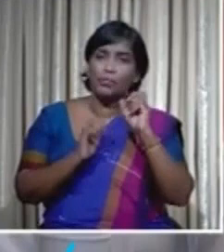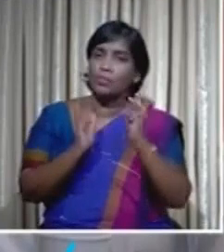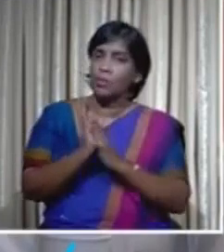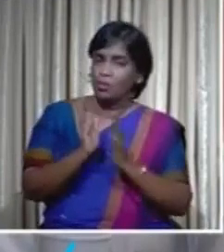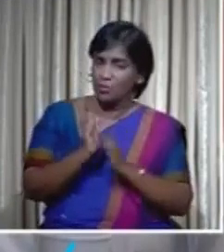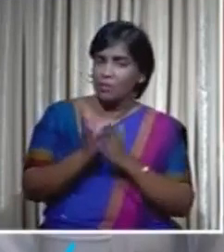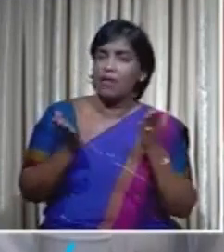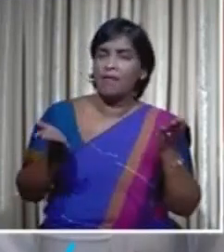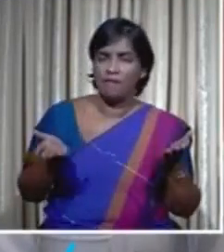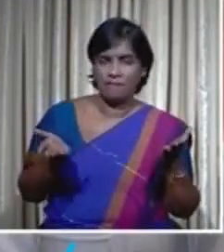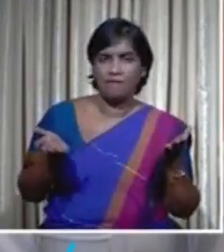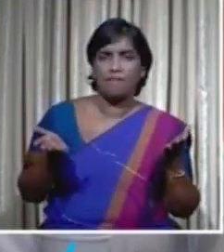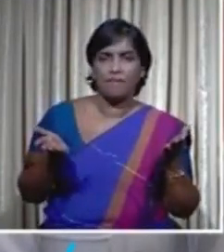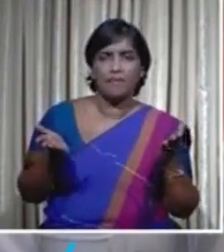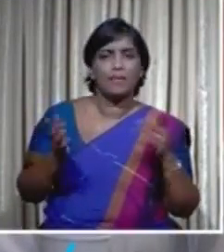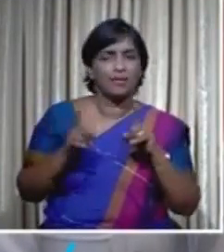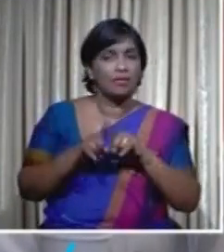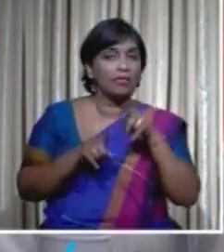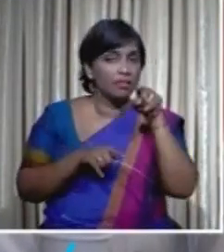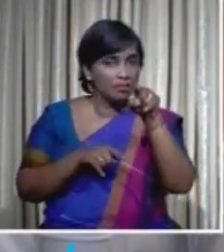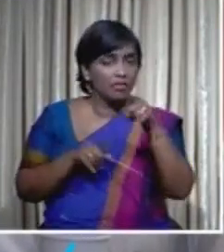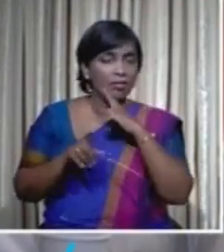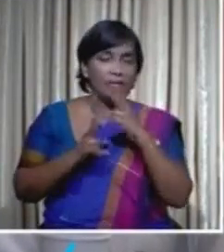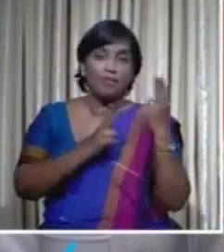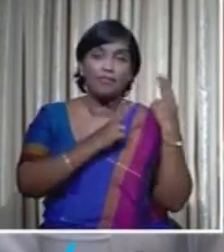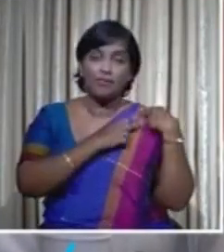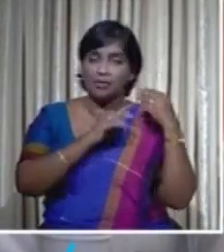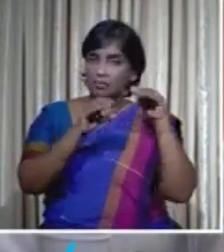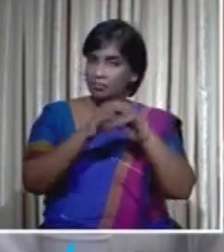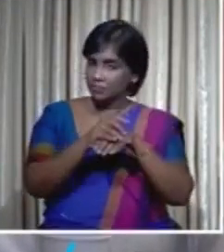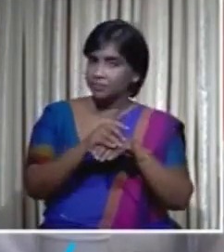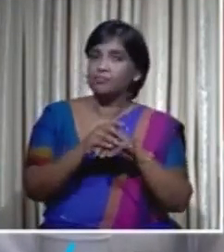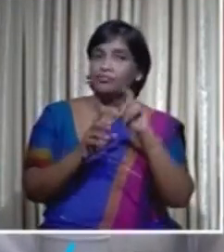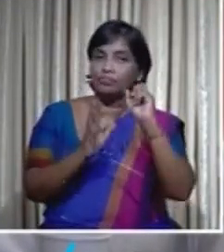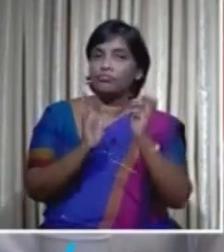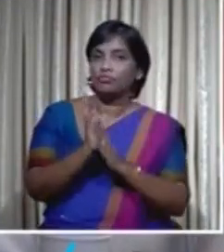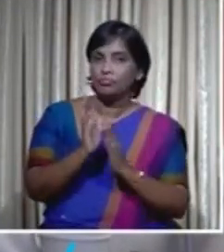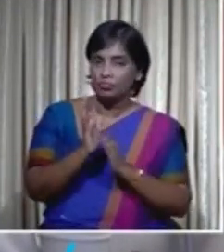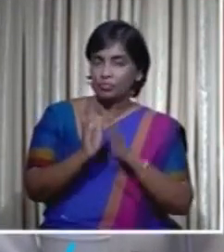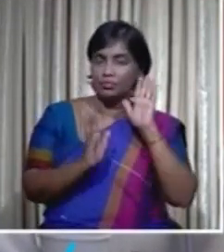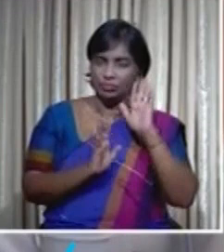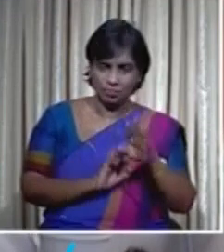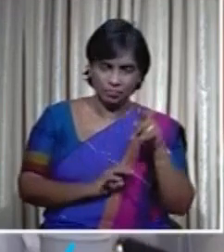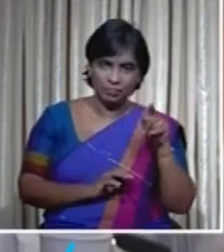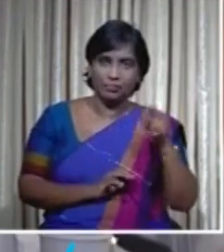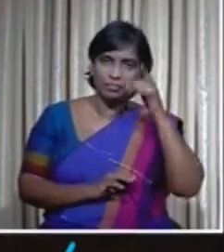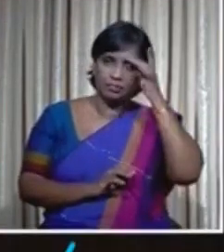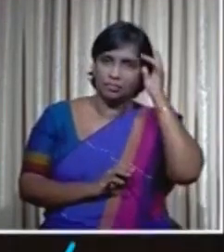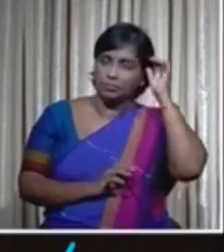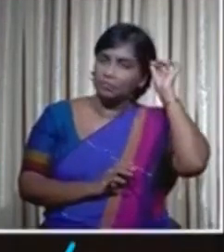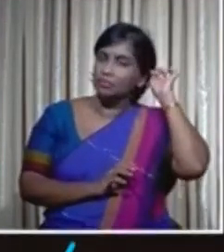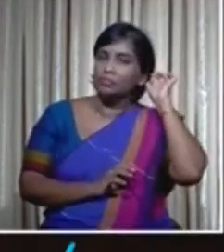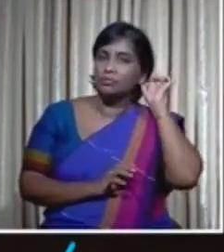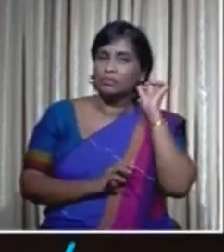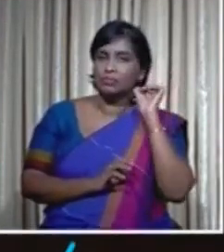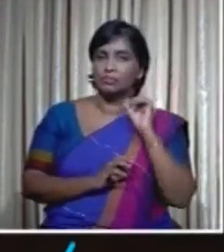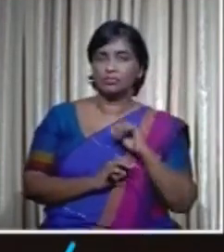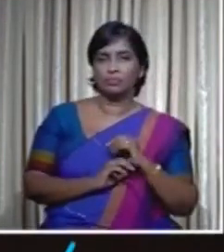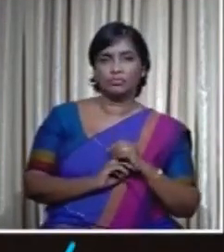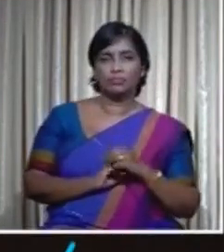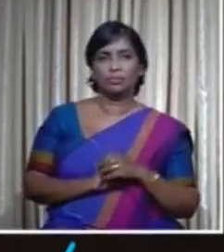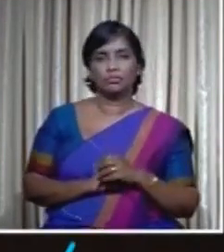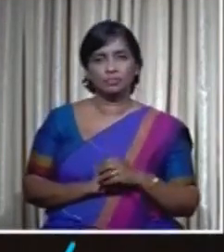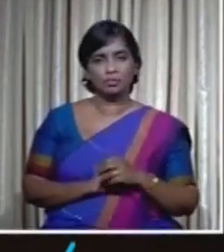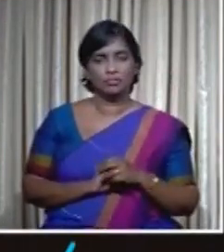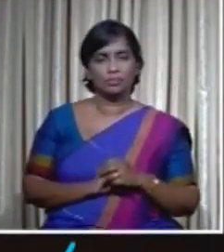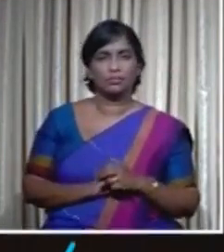உங்களுக்கு கீழே பல ஆணைக்குழுக்கள் இருக்கின்றன பிரதம அமைச்சருக்கு கீழே. இந்த ஆணைக்குழுக்கள் எல்லாம் Order, please. Order, please. Honorable Veerasumani Veerasinghe will